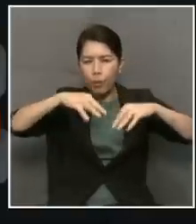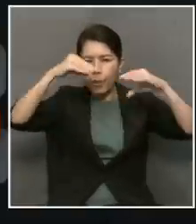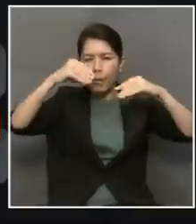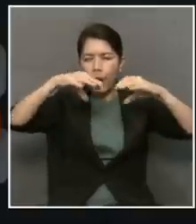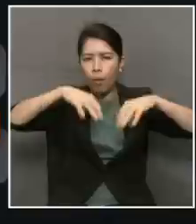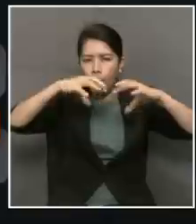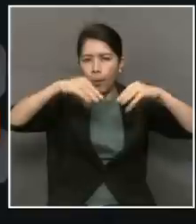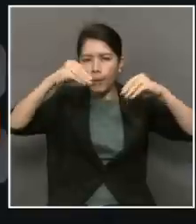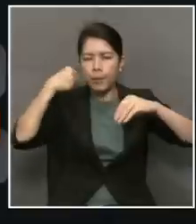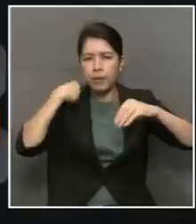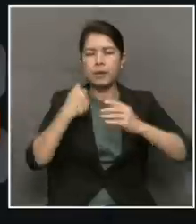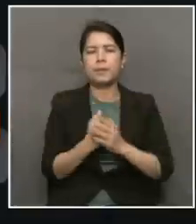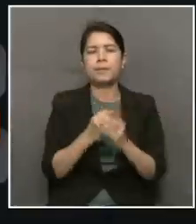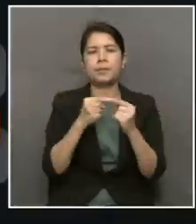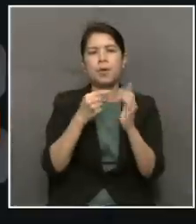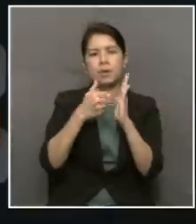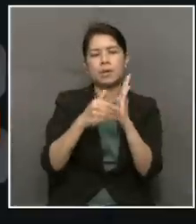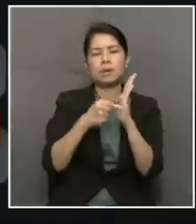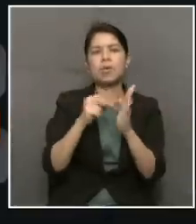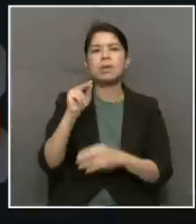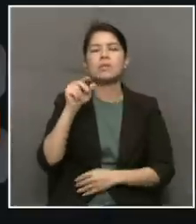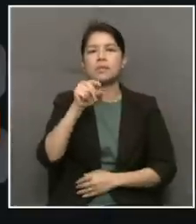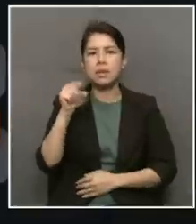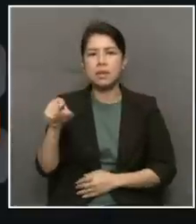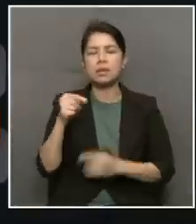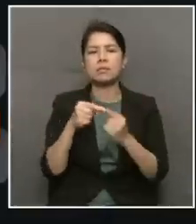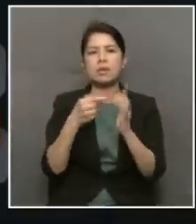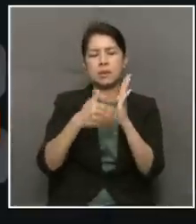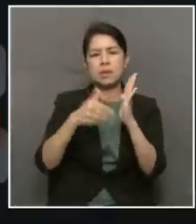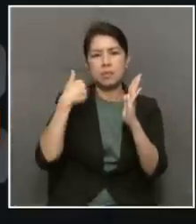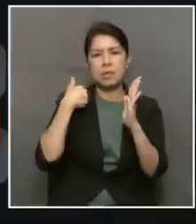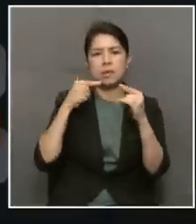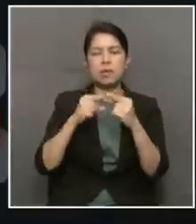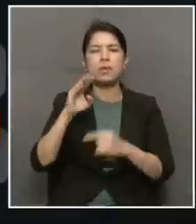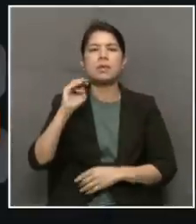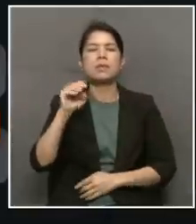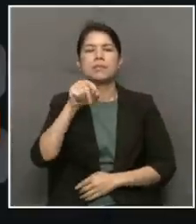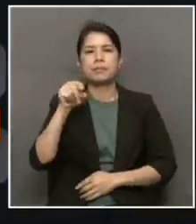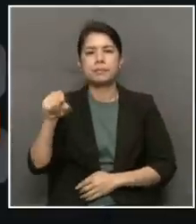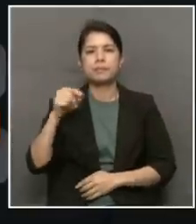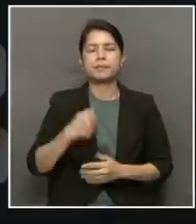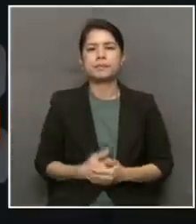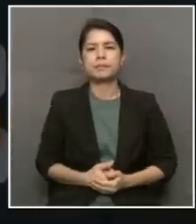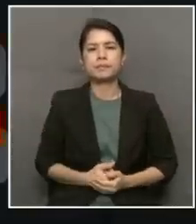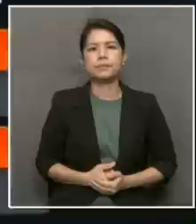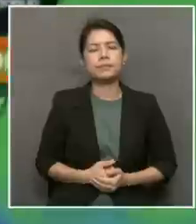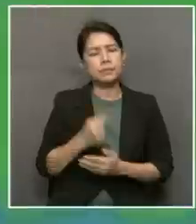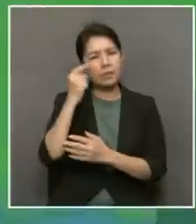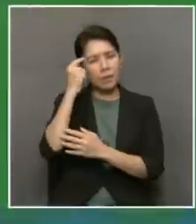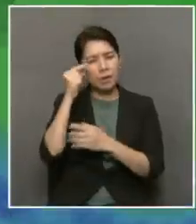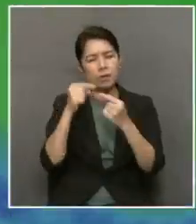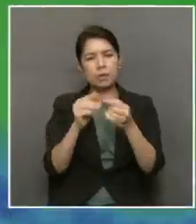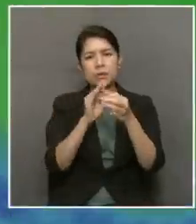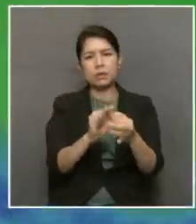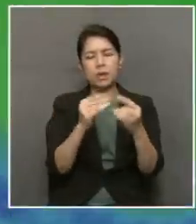เพียงร้อยละ30ของพื้นที่ภาคตนออกเฉียงเหนือจะมีฝนร้อยละ 40ของพื้นที่ค่ะคาดการรของ